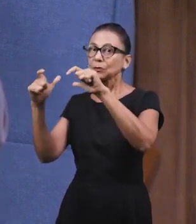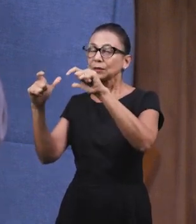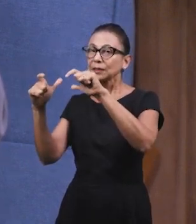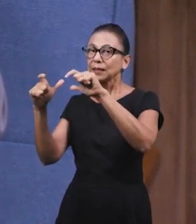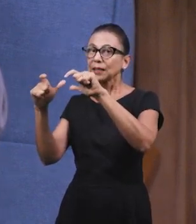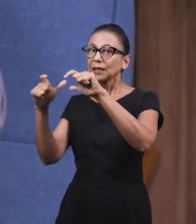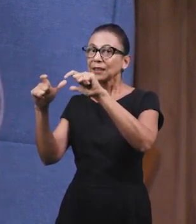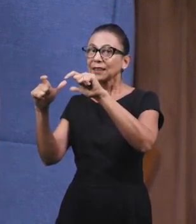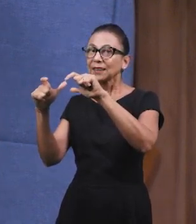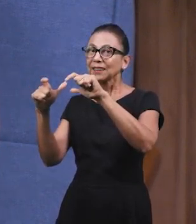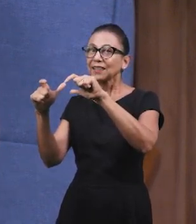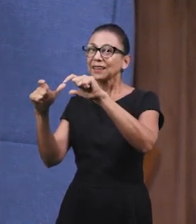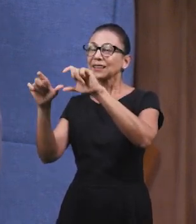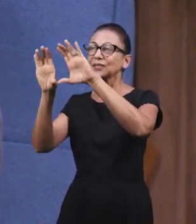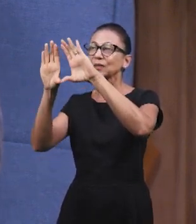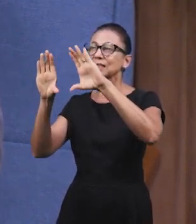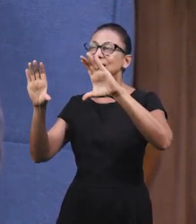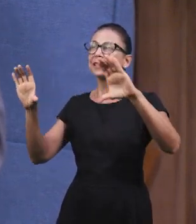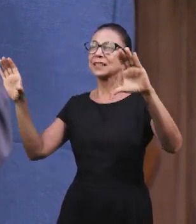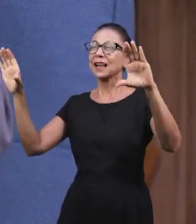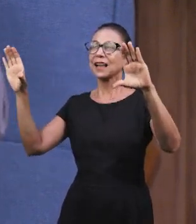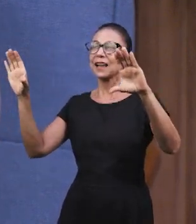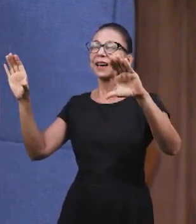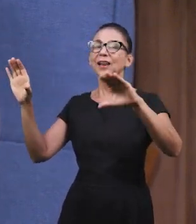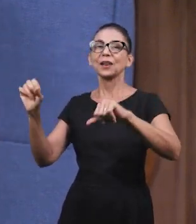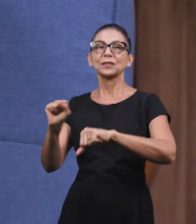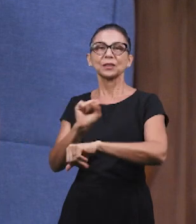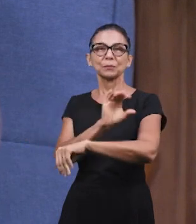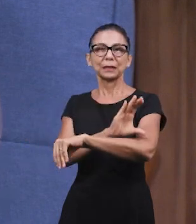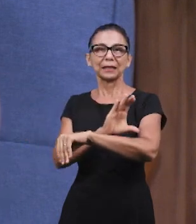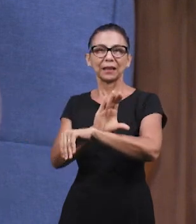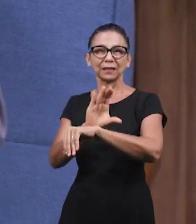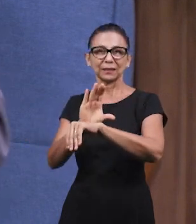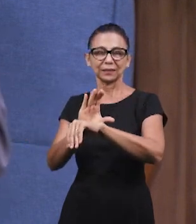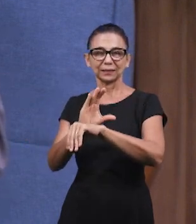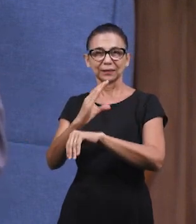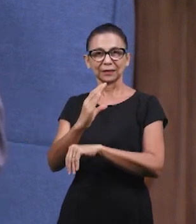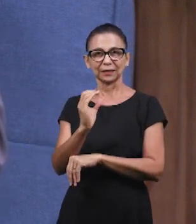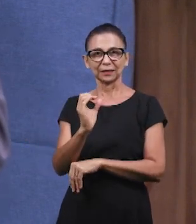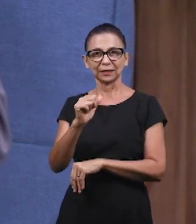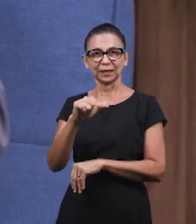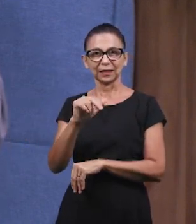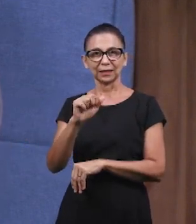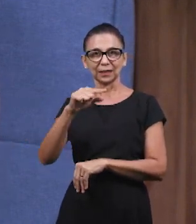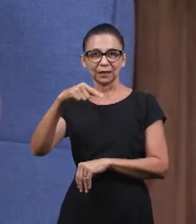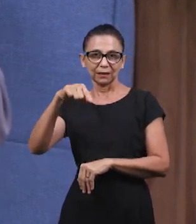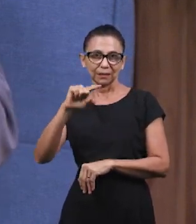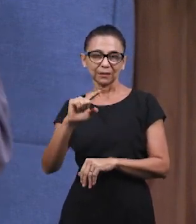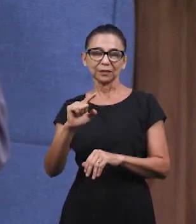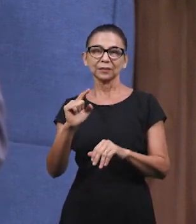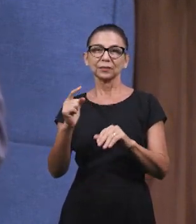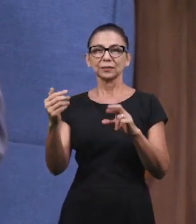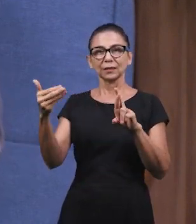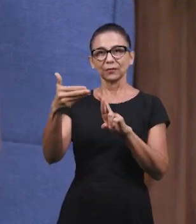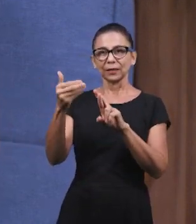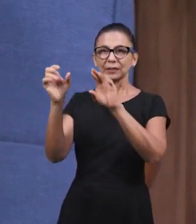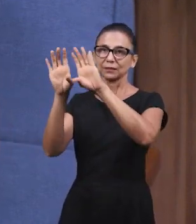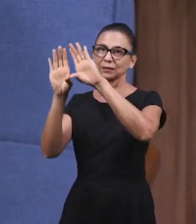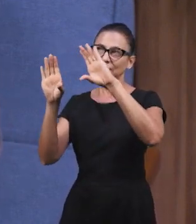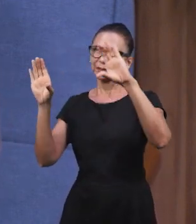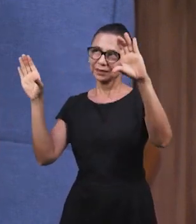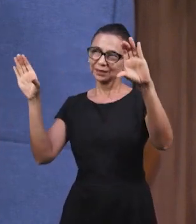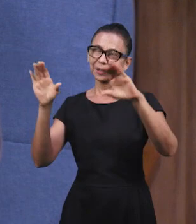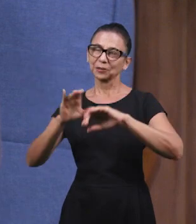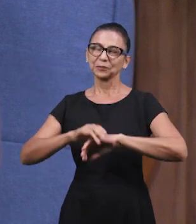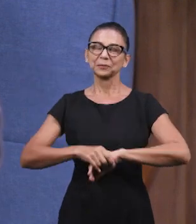géographique, nous ne parlons pas de ça, mais la Canaan céleste qui est l'enlèvement de l'Église, le retour de Jésus. Et encore une